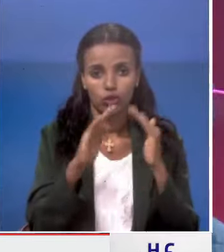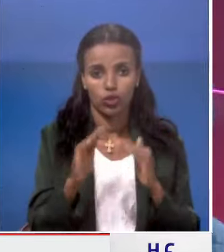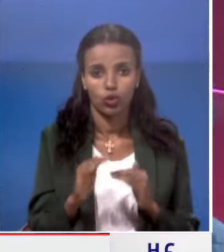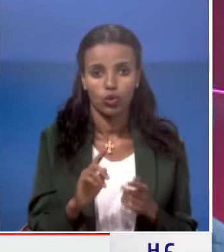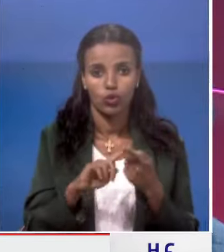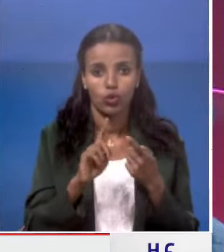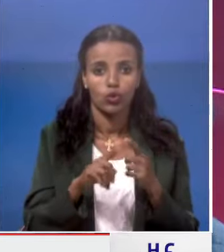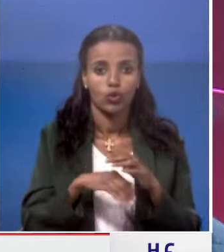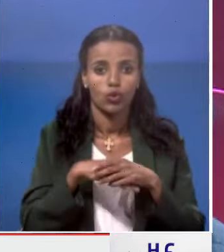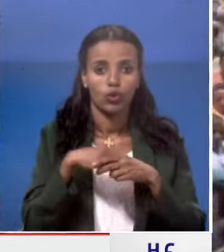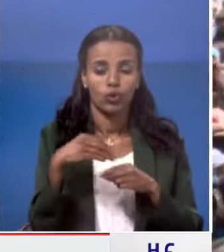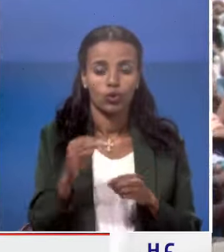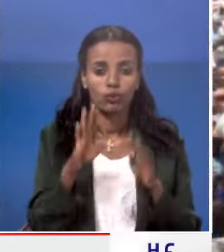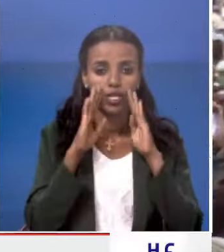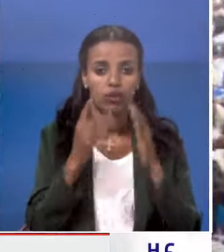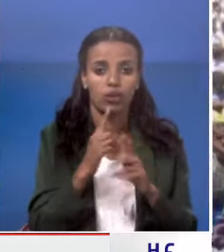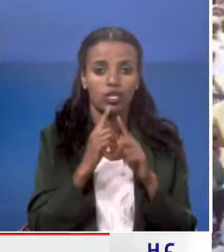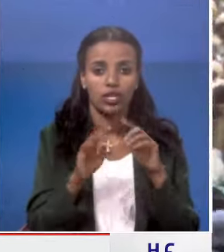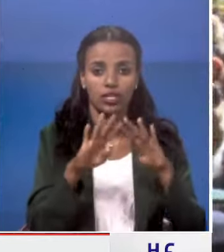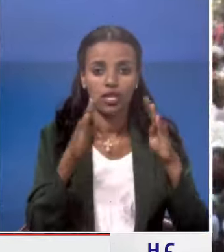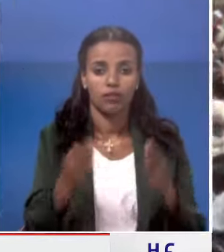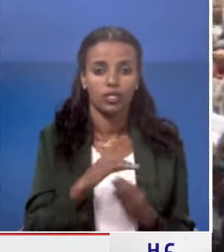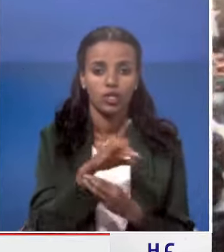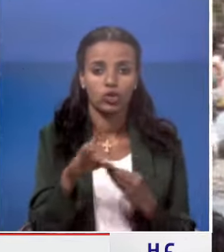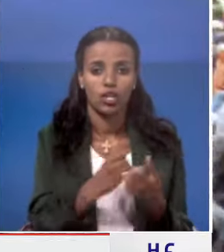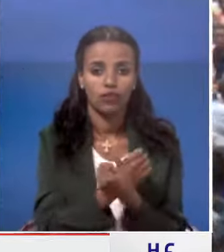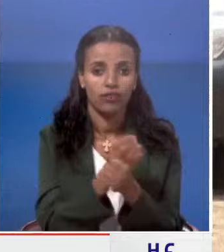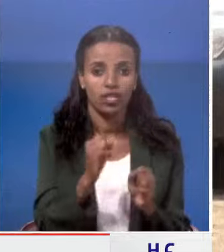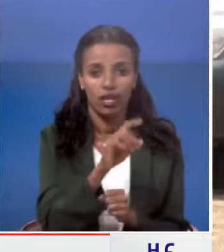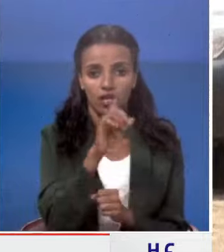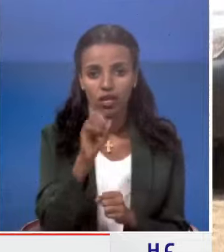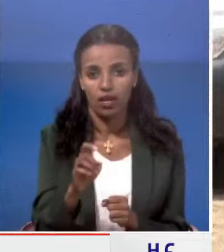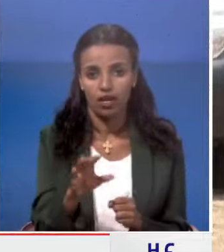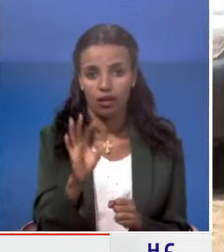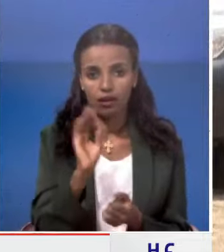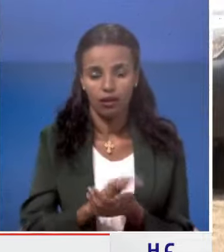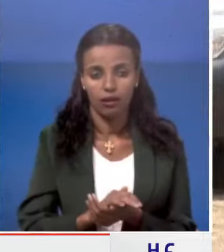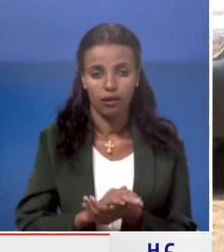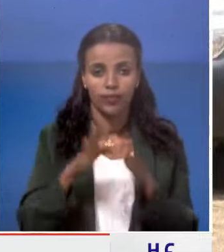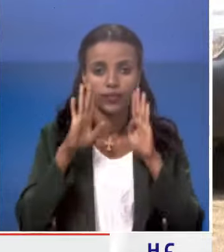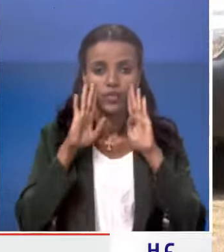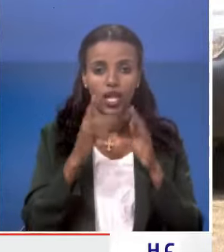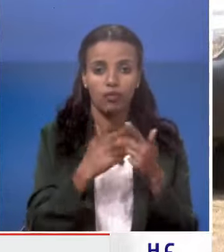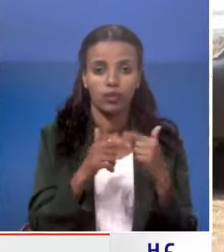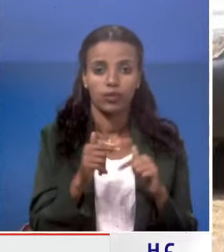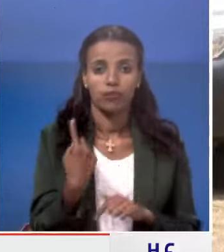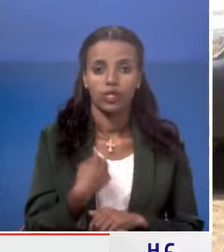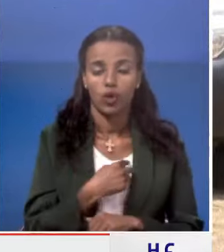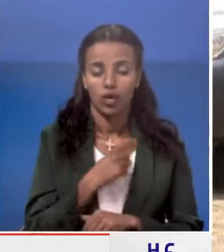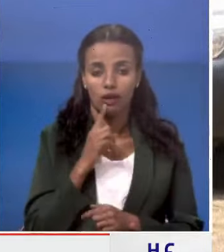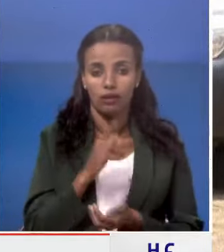ወጡ በሰላማዊ ንግግር በጠረጴዛ ዙሪያ እንዲፈታ እየጠየቀ ይገኛል። ሰላምን የምናመጣው እኛንን